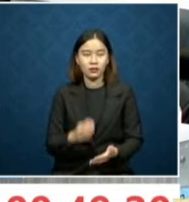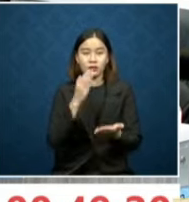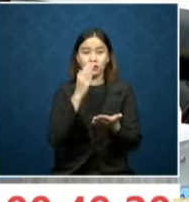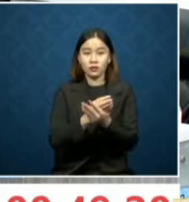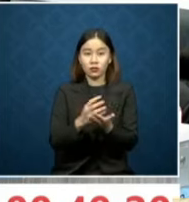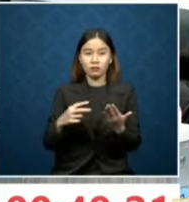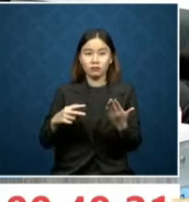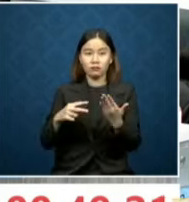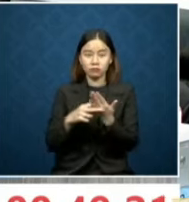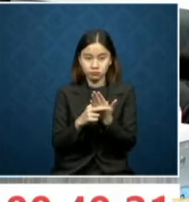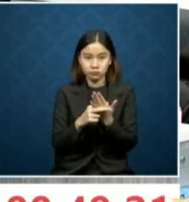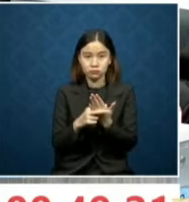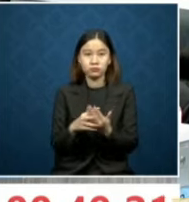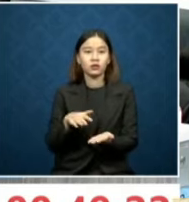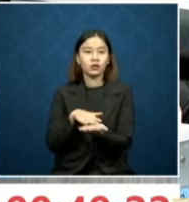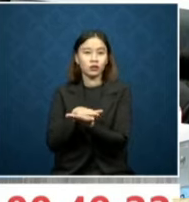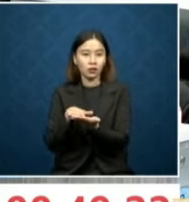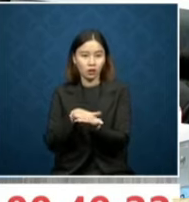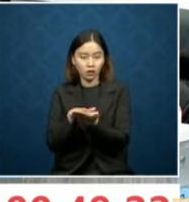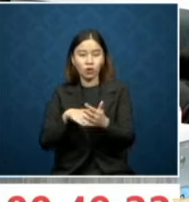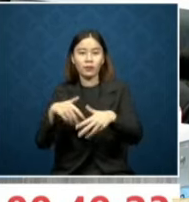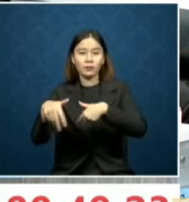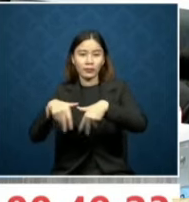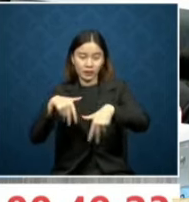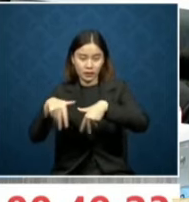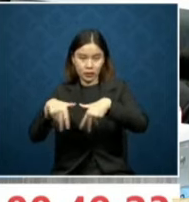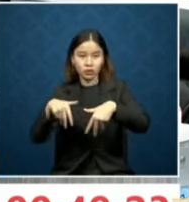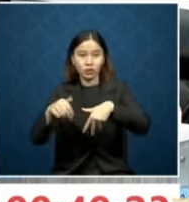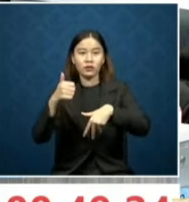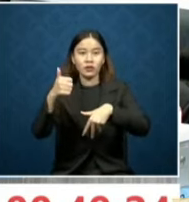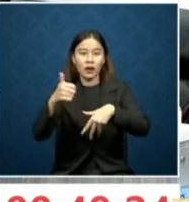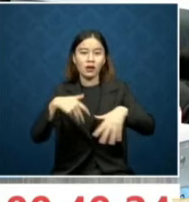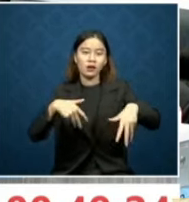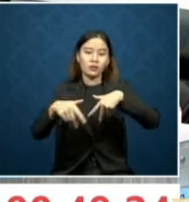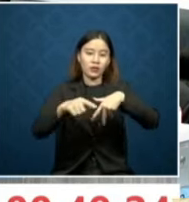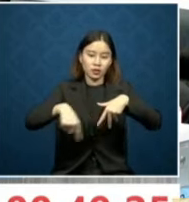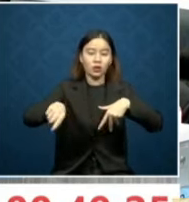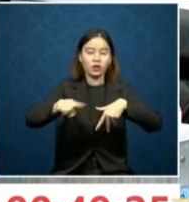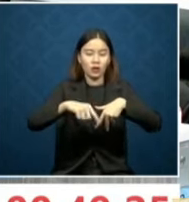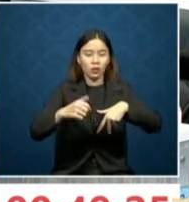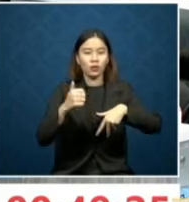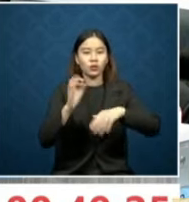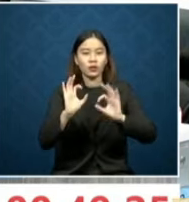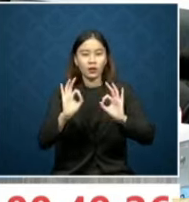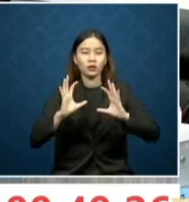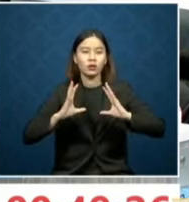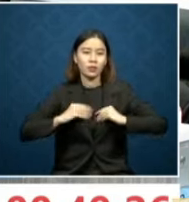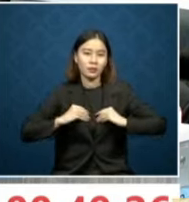แค่นี้ก็ขอโทษประชาชนเสียประชาชนเขาก็จะยกโทษ